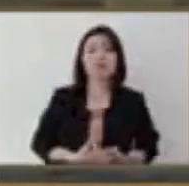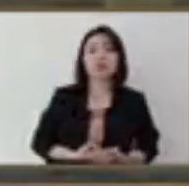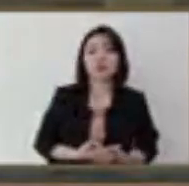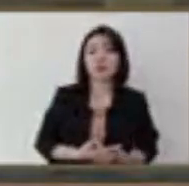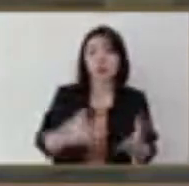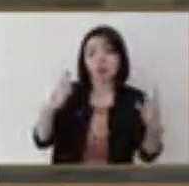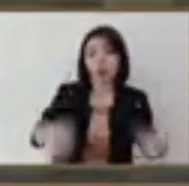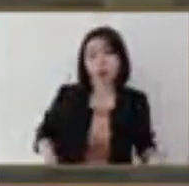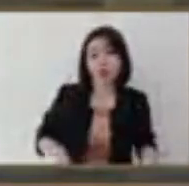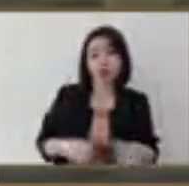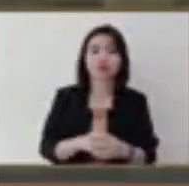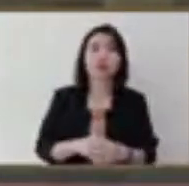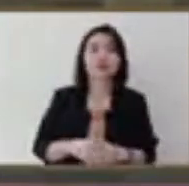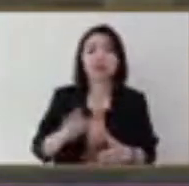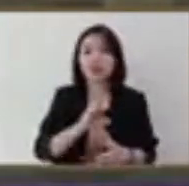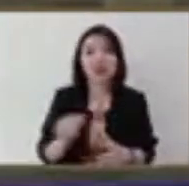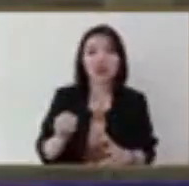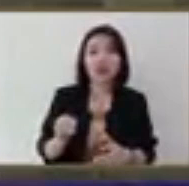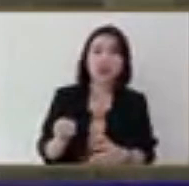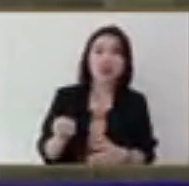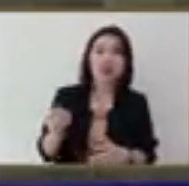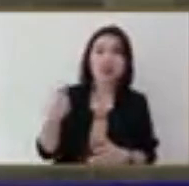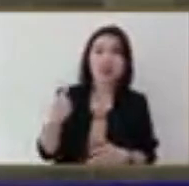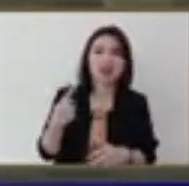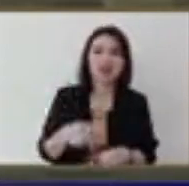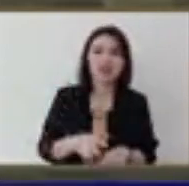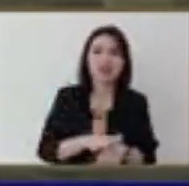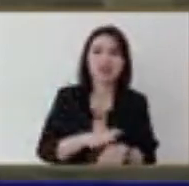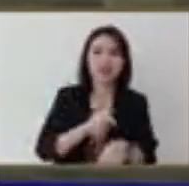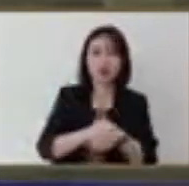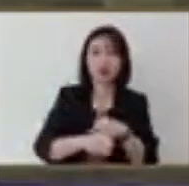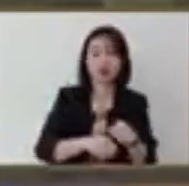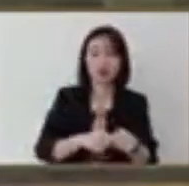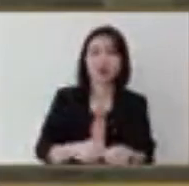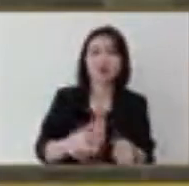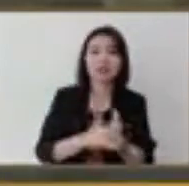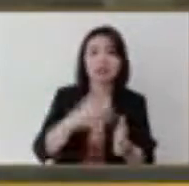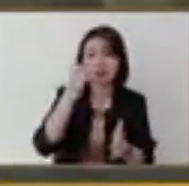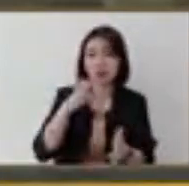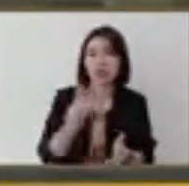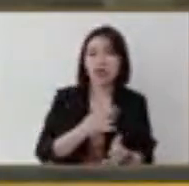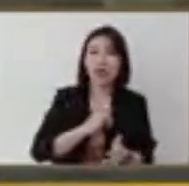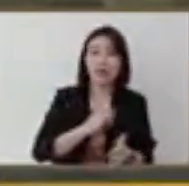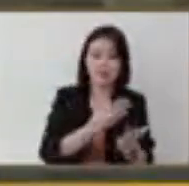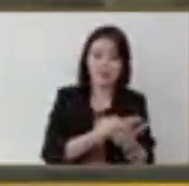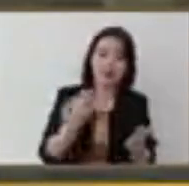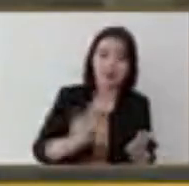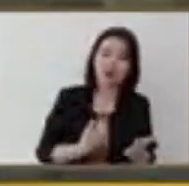maong, naka-chinelas pa yung mga kapatid. Kaya pag pupunta ako doon, bibilang ko sila ng pantalon, tapos mamaya